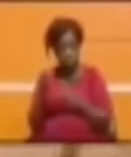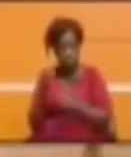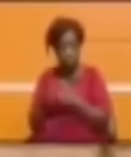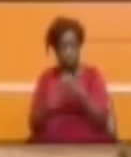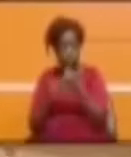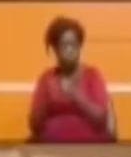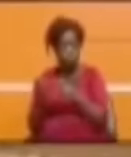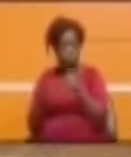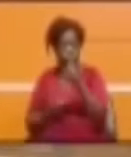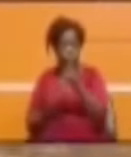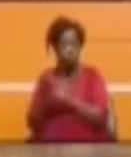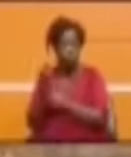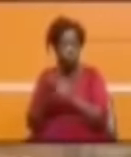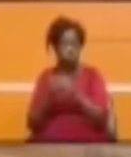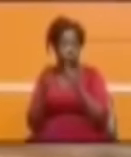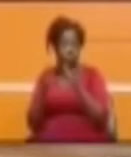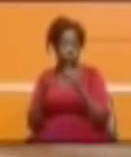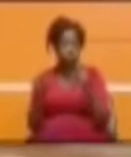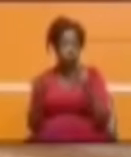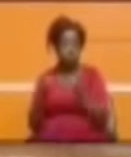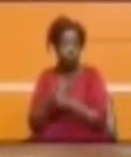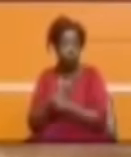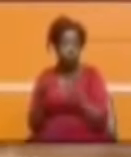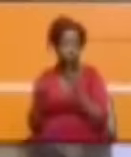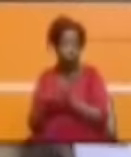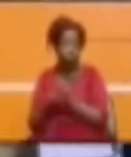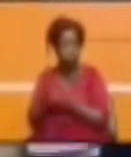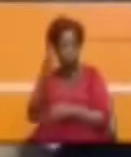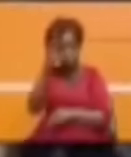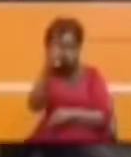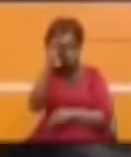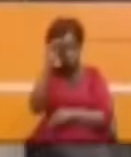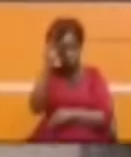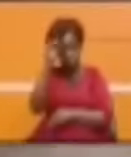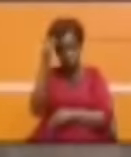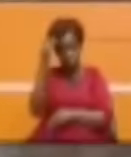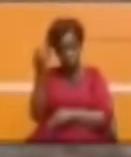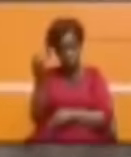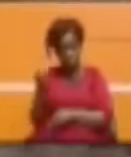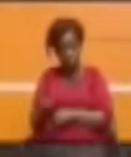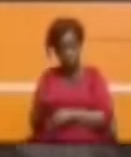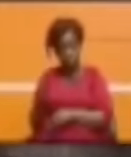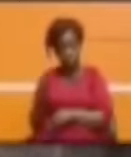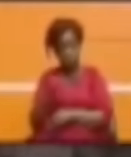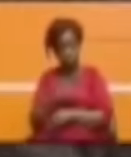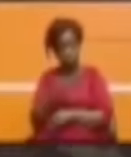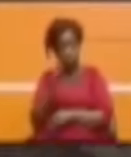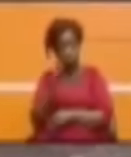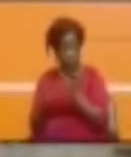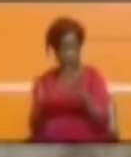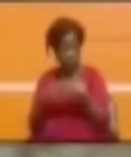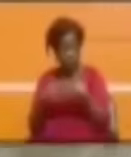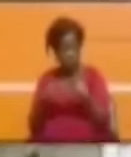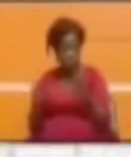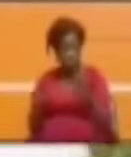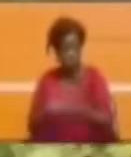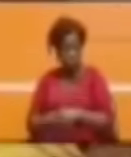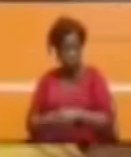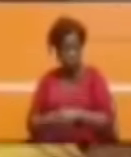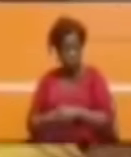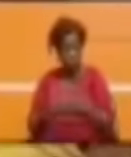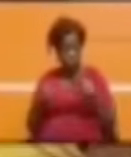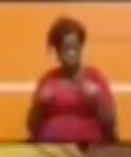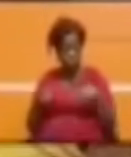babadde bapangisa mizigo ekikontana n'etteeka ly'ebyenjigiriza ku Janne Kitanga mu divisioni ya Kimanya Kabonera.